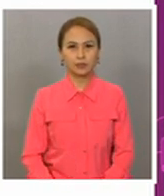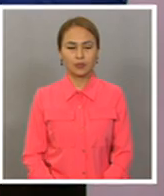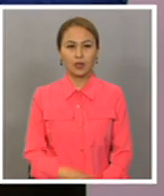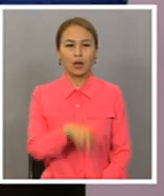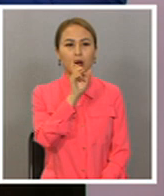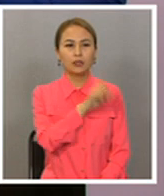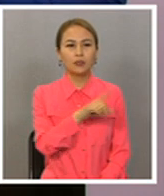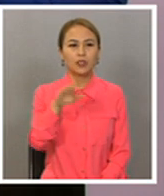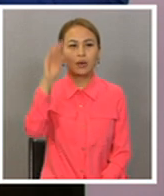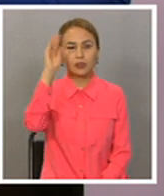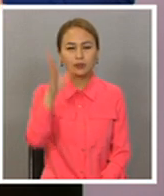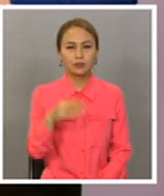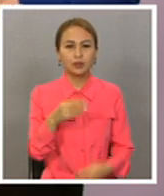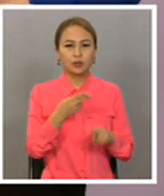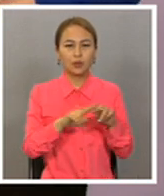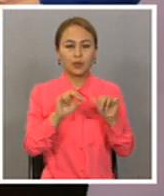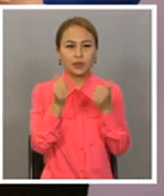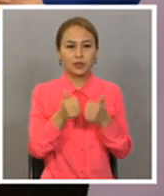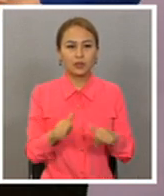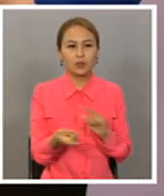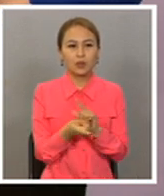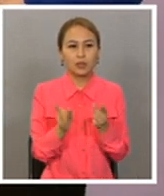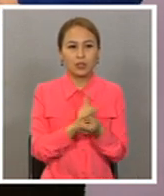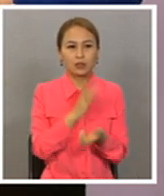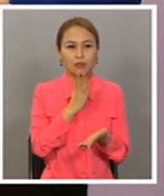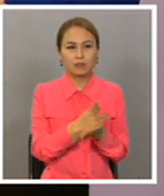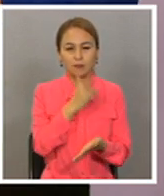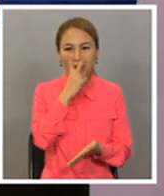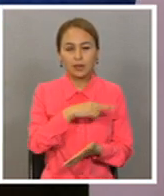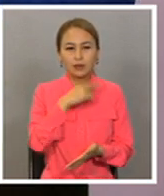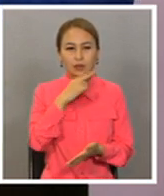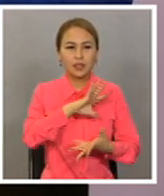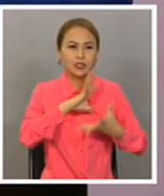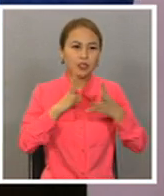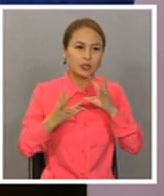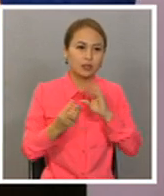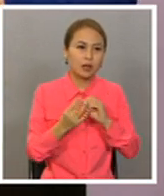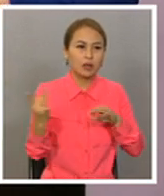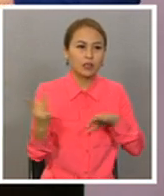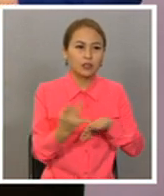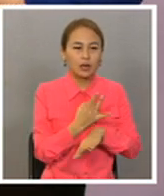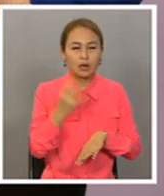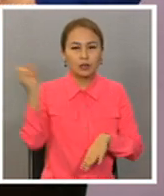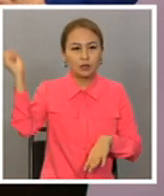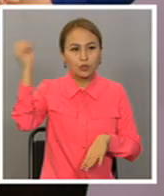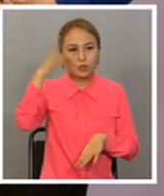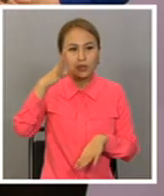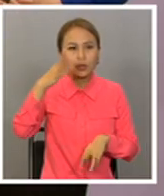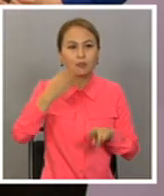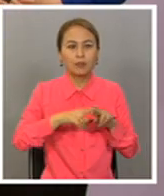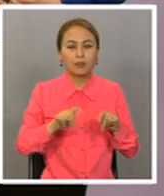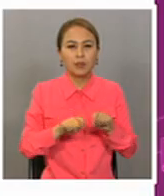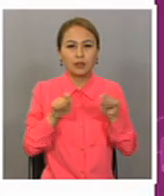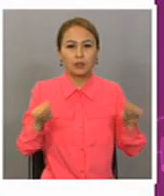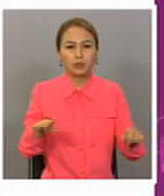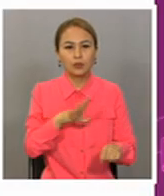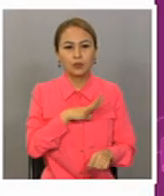Адамдар айдың пішіні өзгеретінін байқаған. Нәтижесінде алғашқы ай күнтізбелері пайда